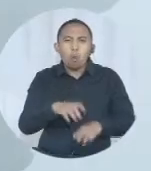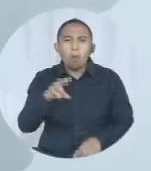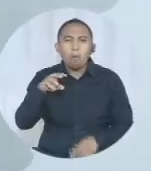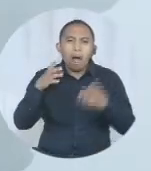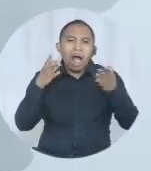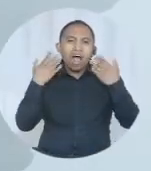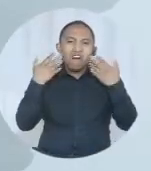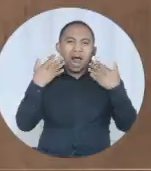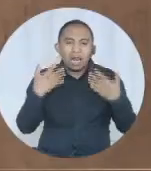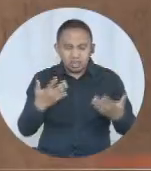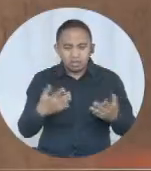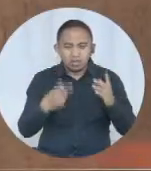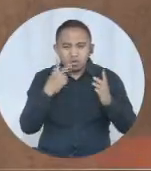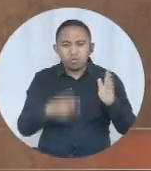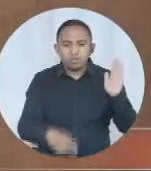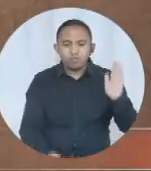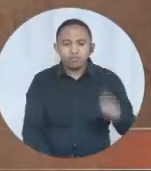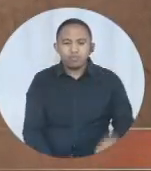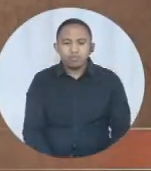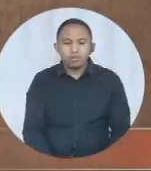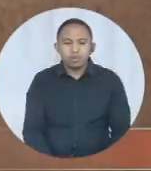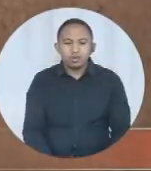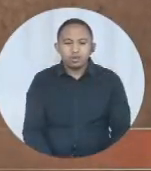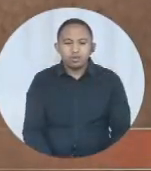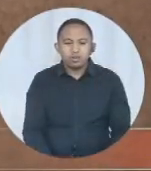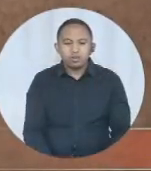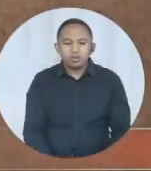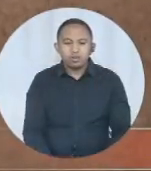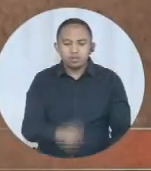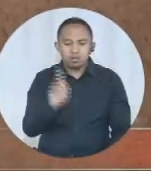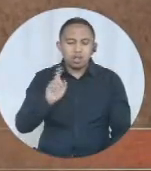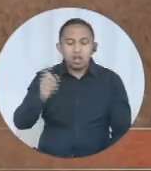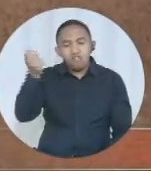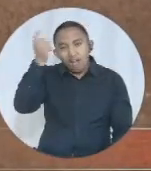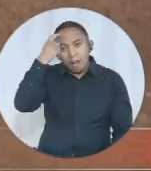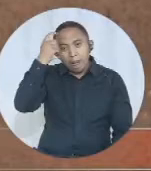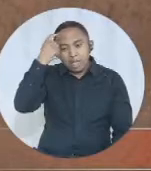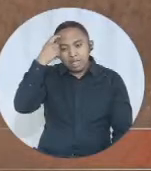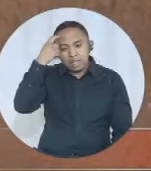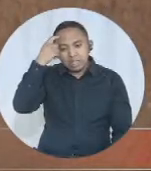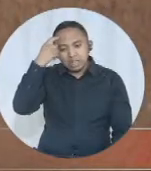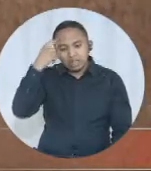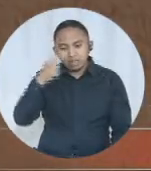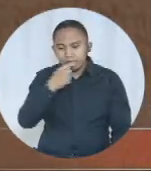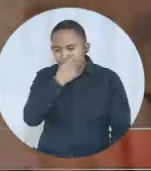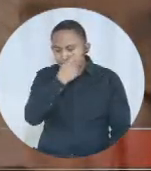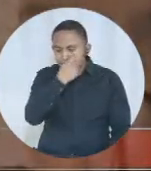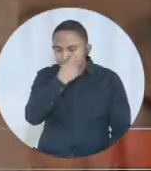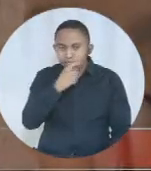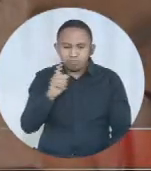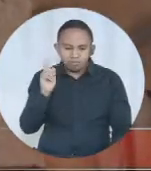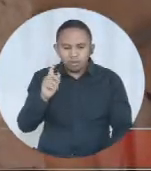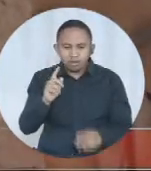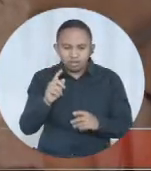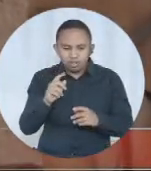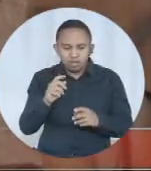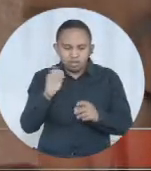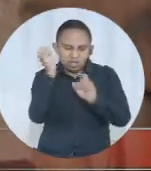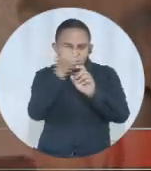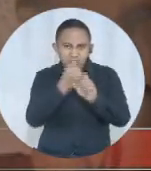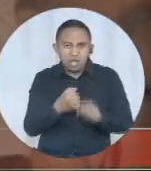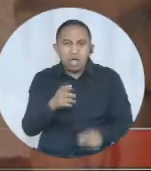Randriamanana. Ny fototra tamin'ny famantarana napetraky ny lahy misy amin'ny lahy mana ny tantara ny sary sokitra